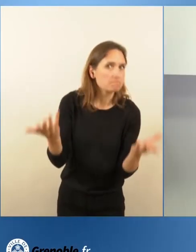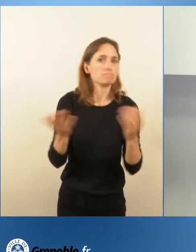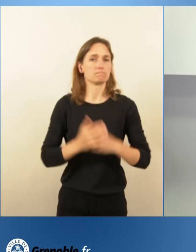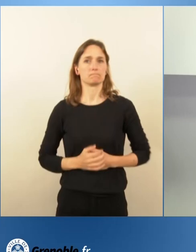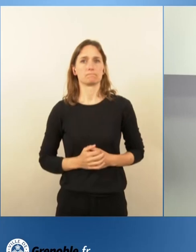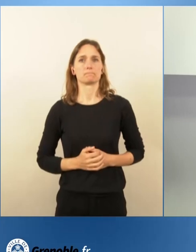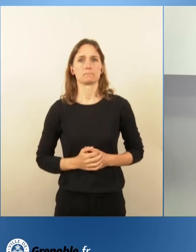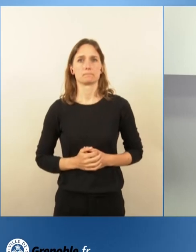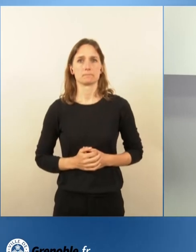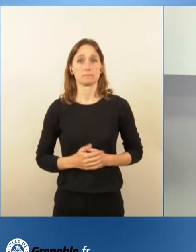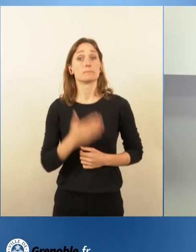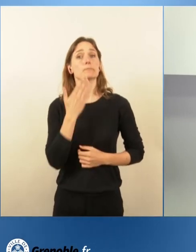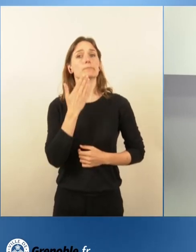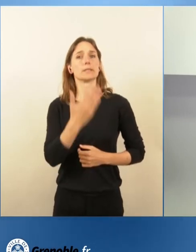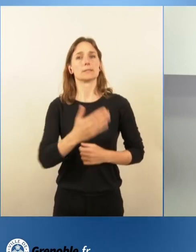merci